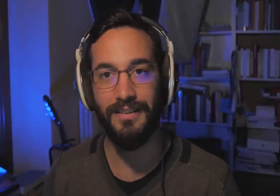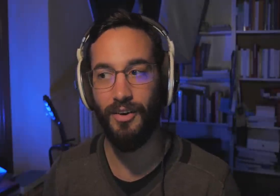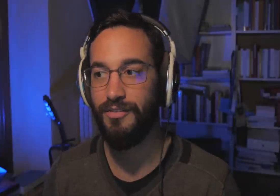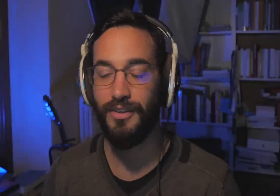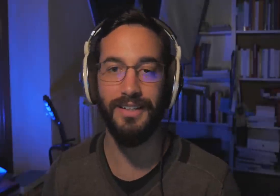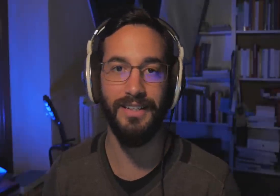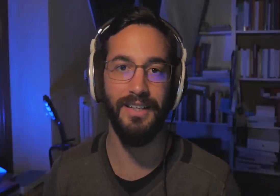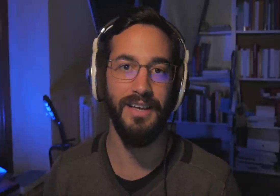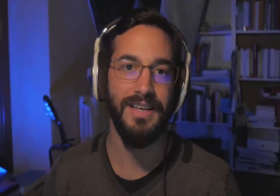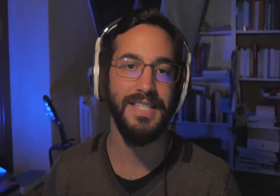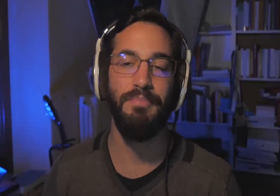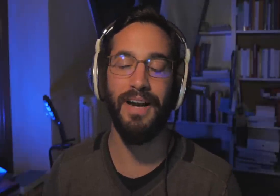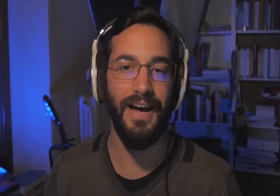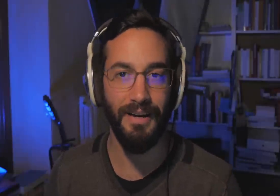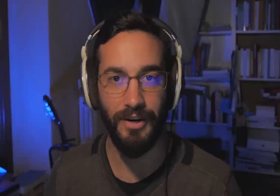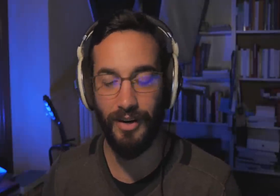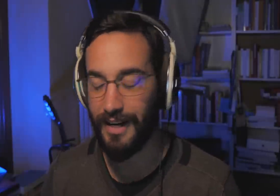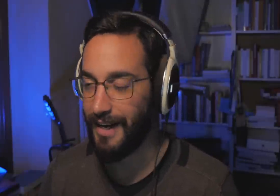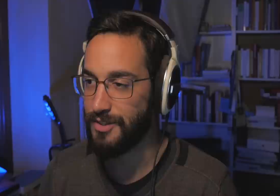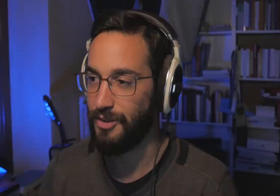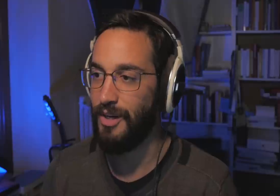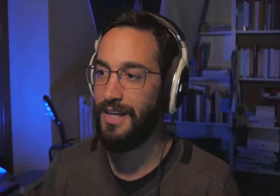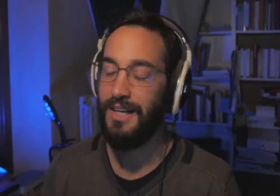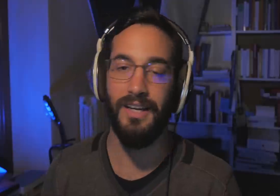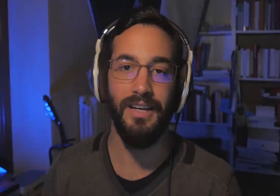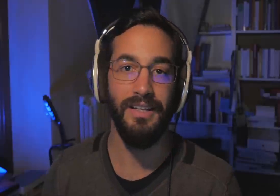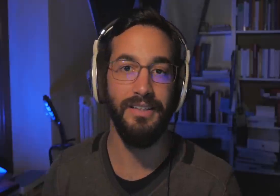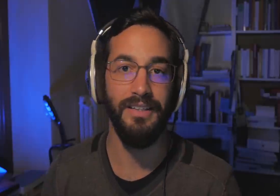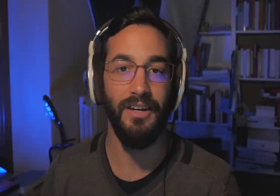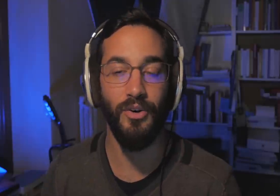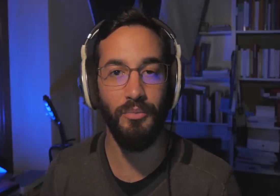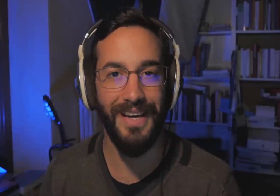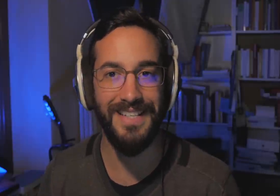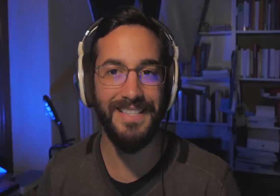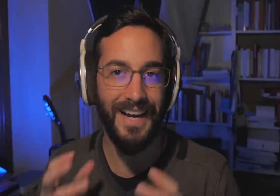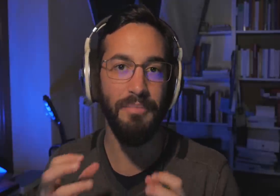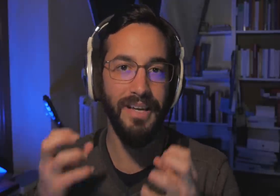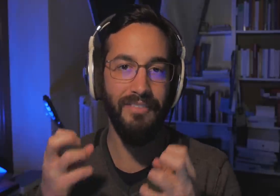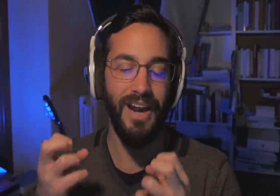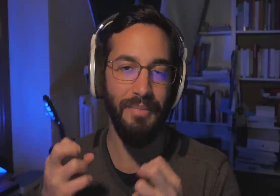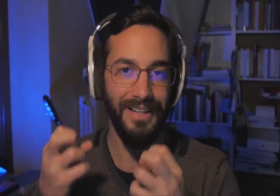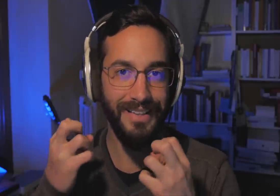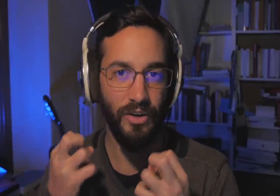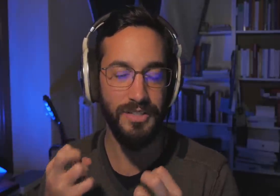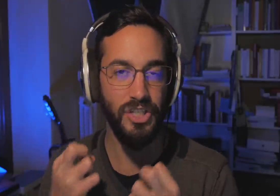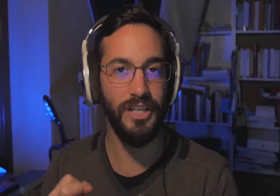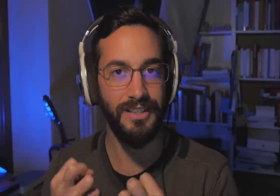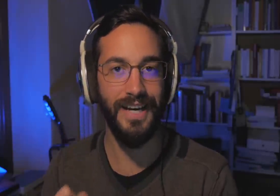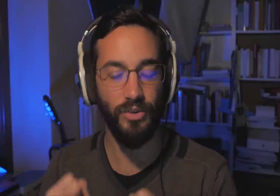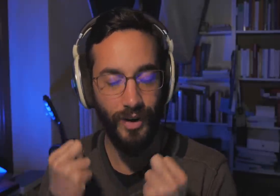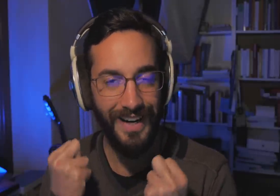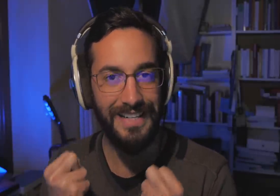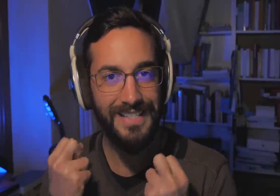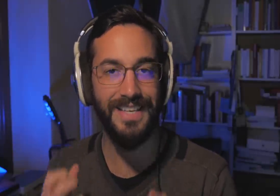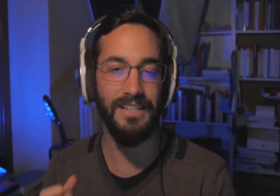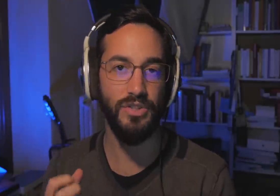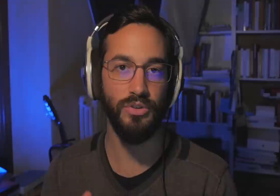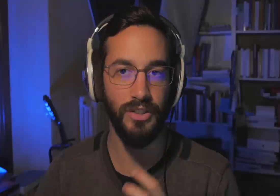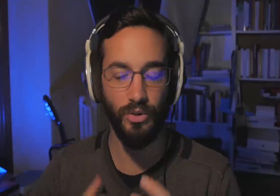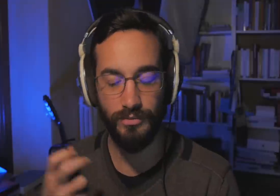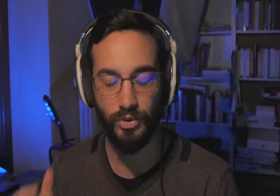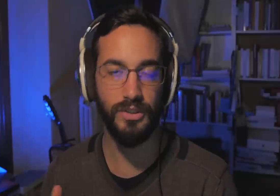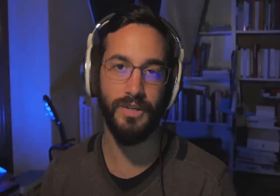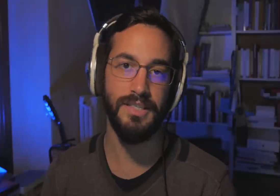probabilmente, a furia di sparare parole a caso di economia senza capire veramente cosa c'è dietro, qual è il